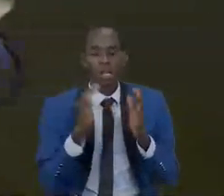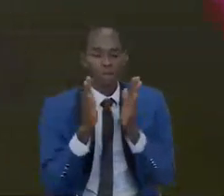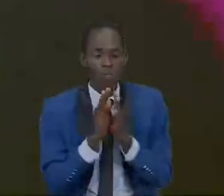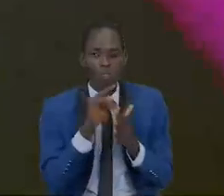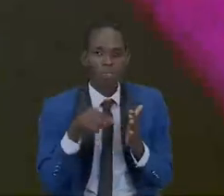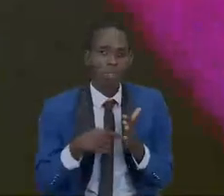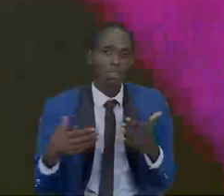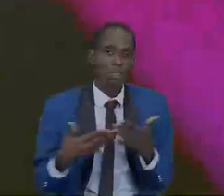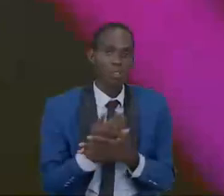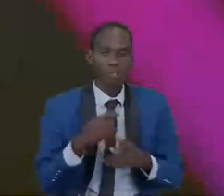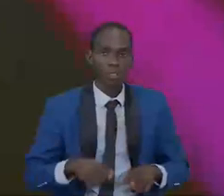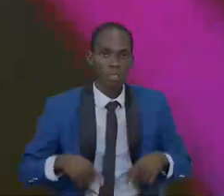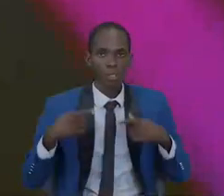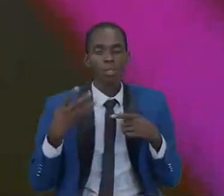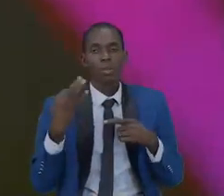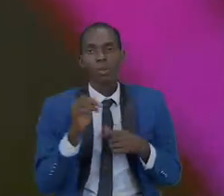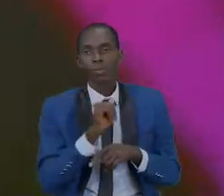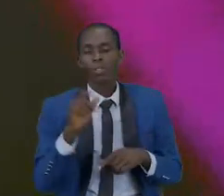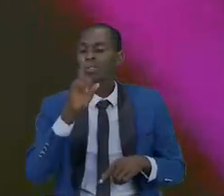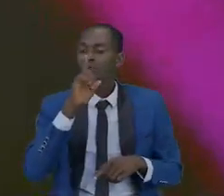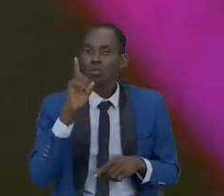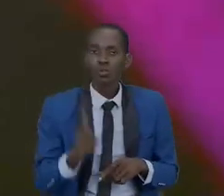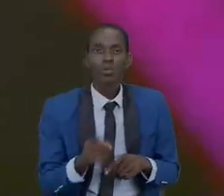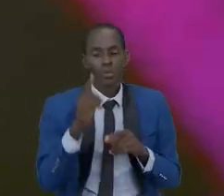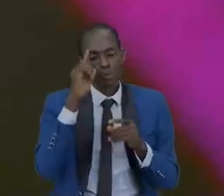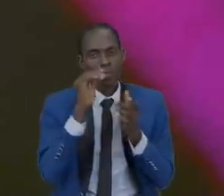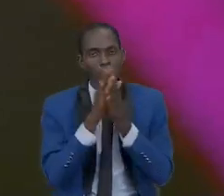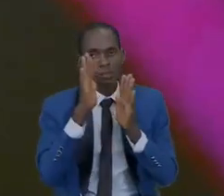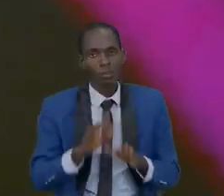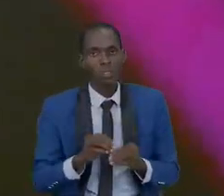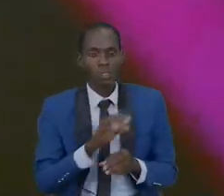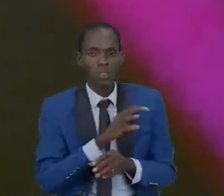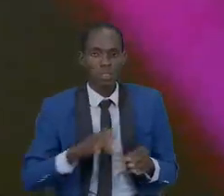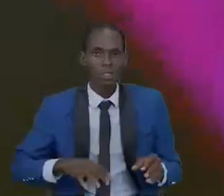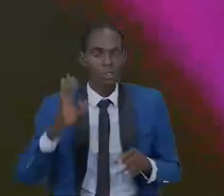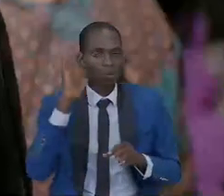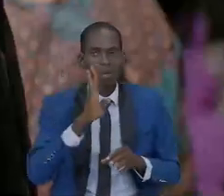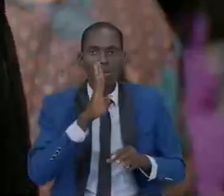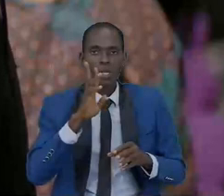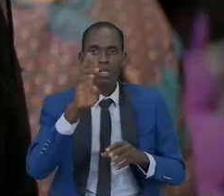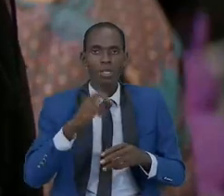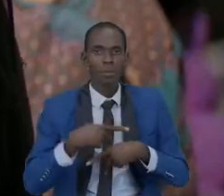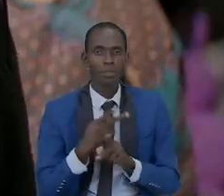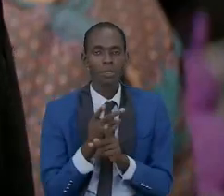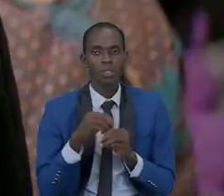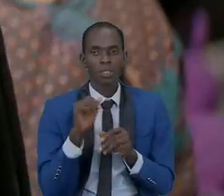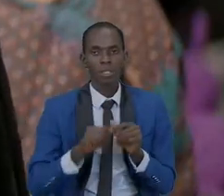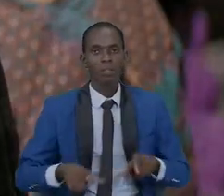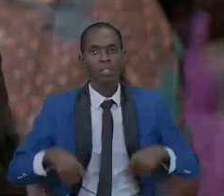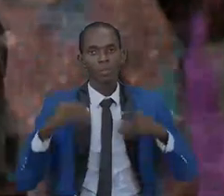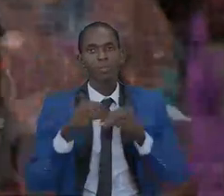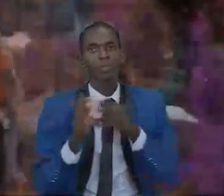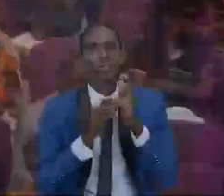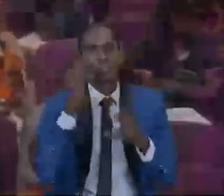que cette nouvelle vie de vraies croyants entrer ce produira sera reproduite dans la vie de chacun au nom de